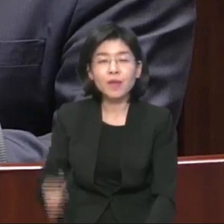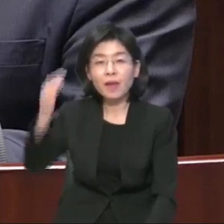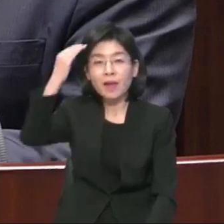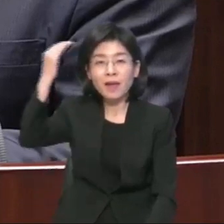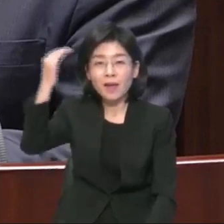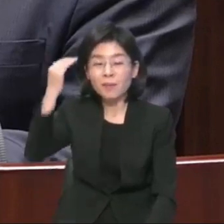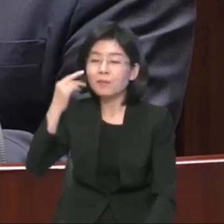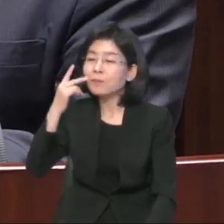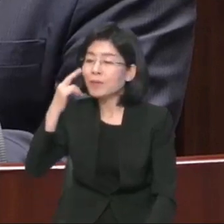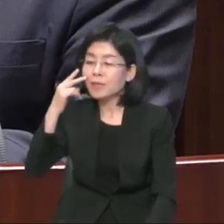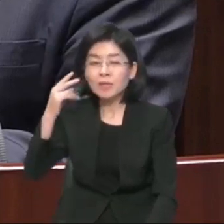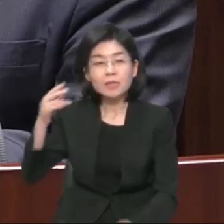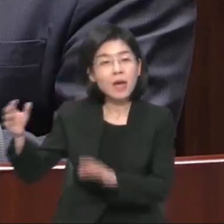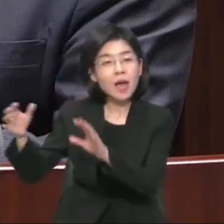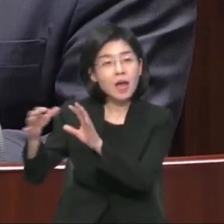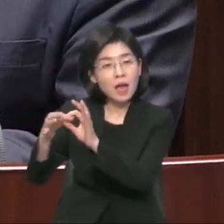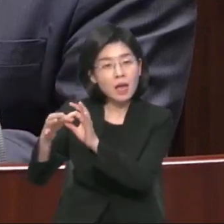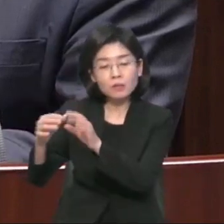양쪽이 합의가